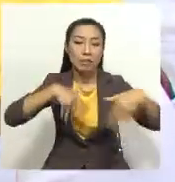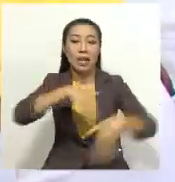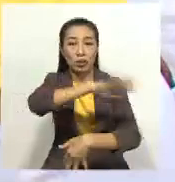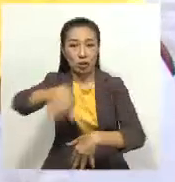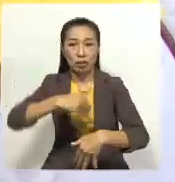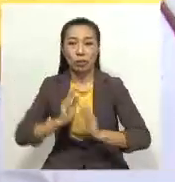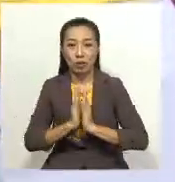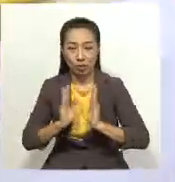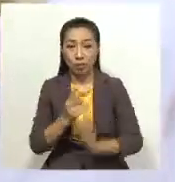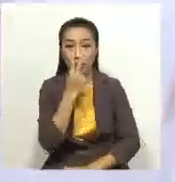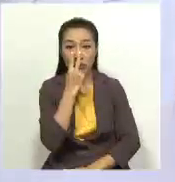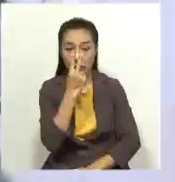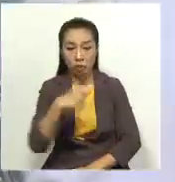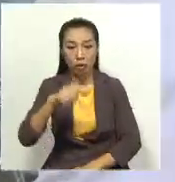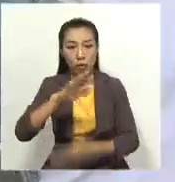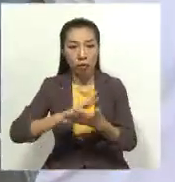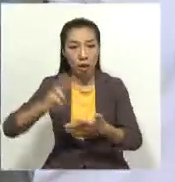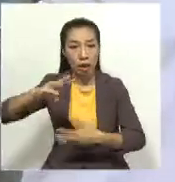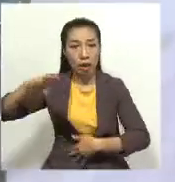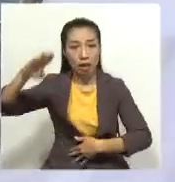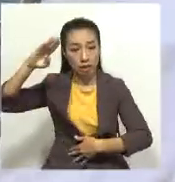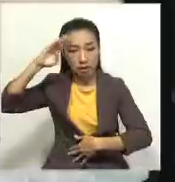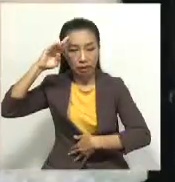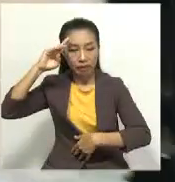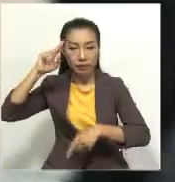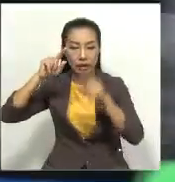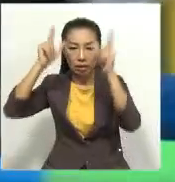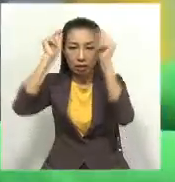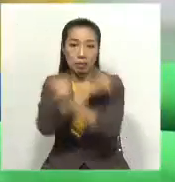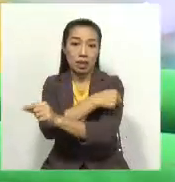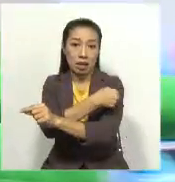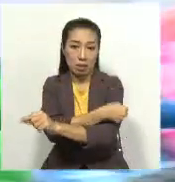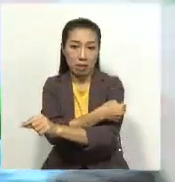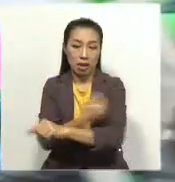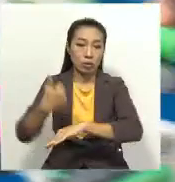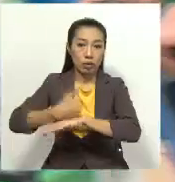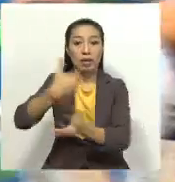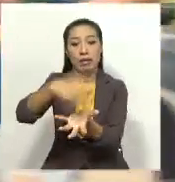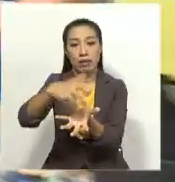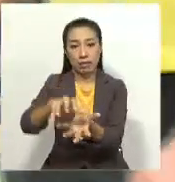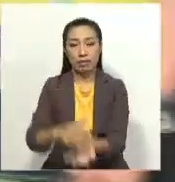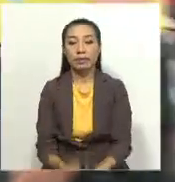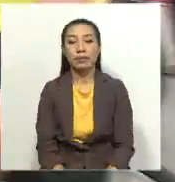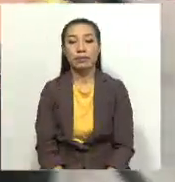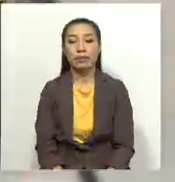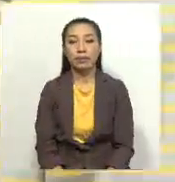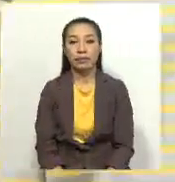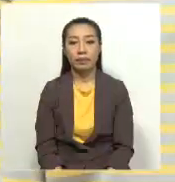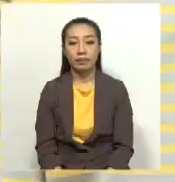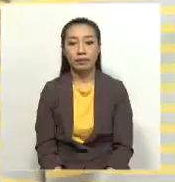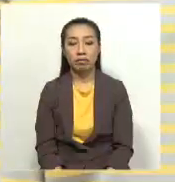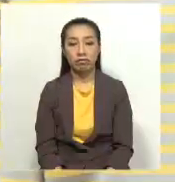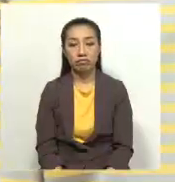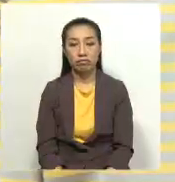ทยนะครับไปฟังเสียงท่านผู้อำนวยการวิทยาลัยพยาบาลกองทัพบกนะครับพลตรีหญิงอังคณาสุเมธสิทธิกุลครับ พระองค์ท่